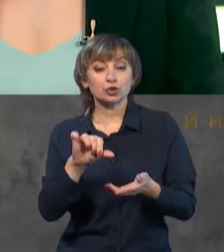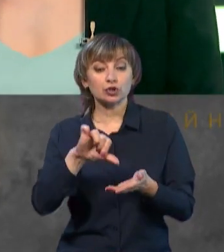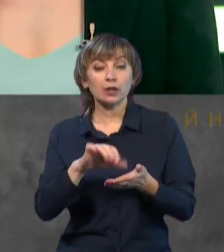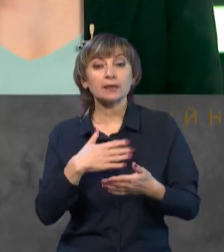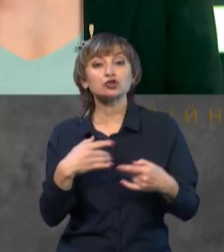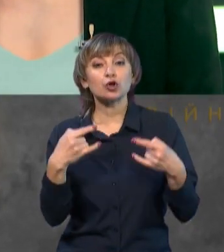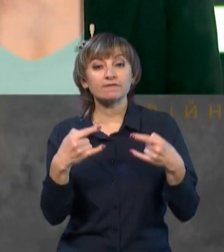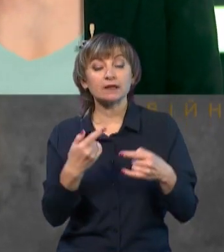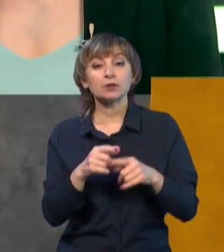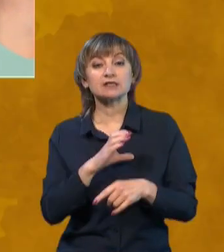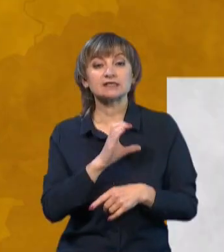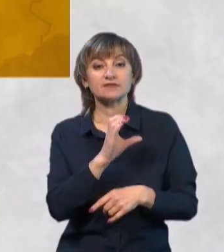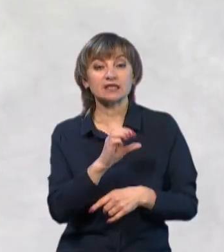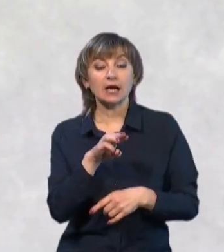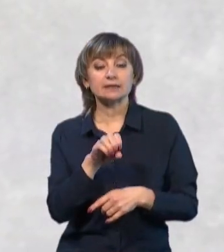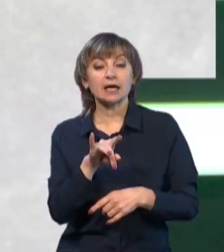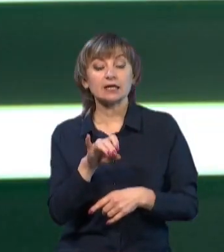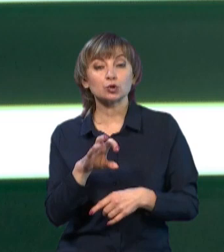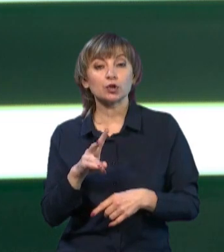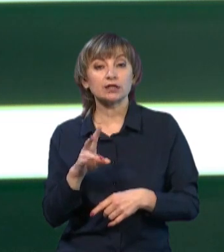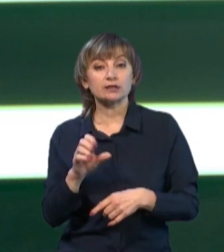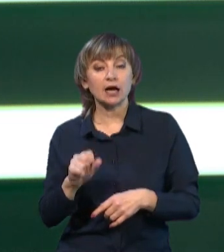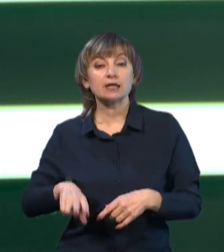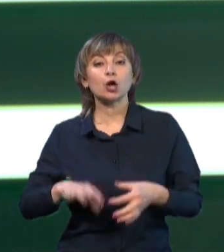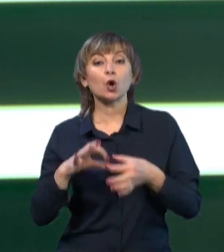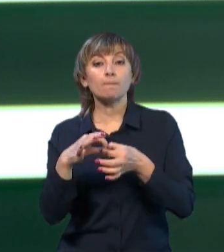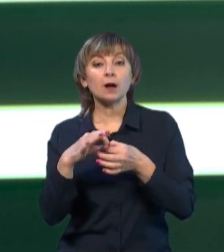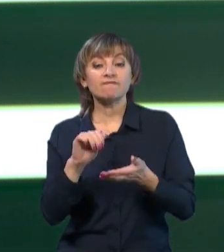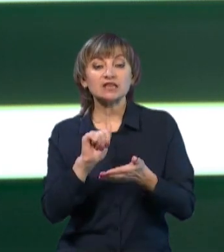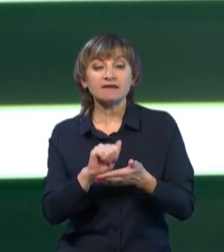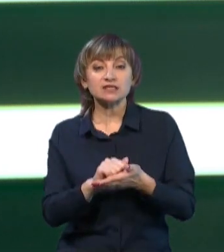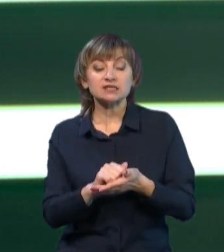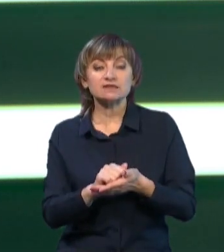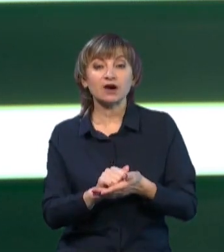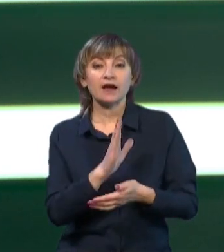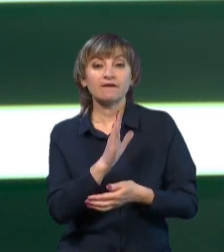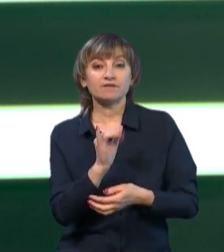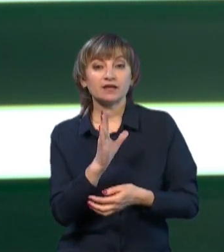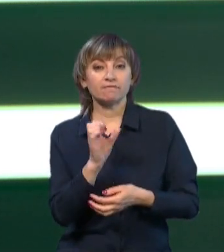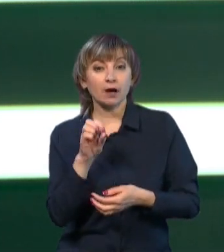нашого ефіру. Це була Світлана Тараторіна, директорка з комунікації видавництва «Віват».